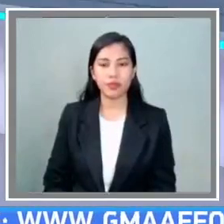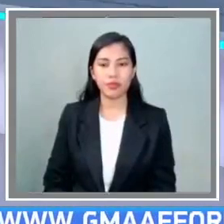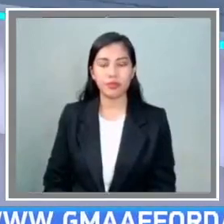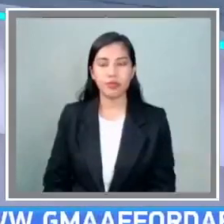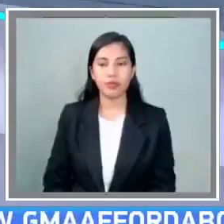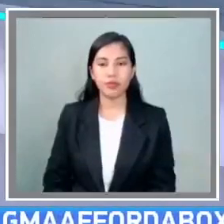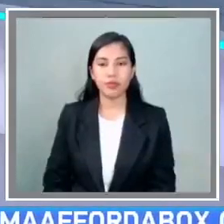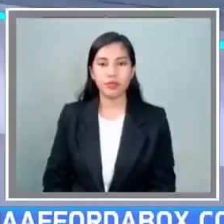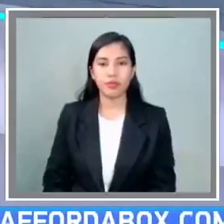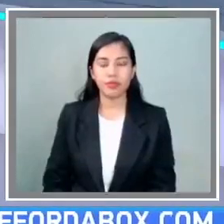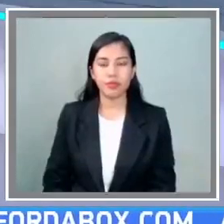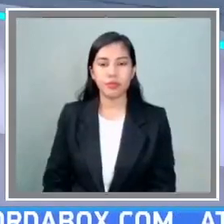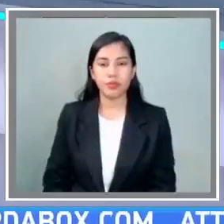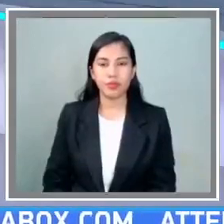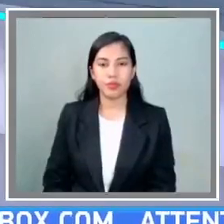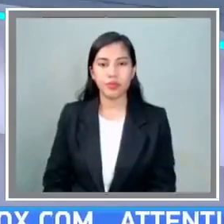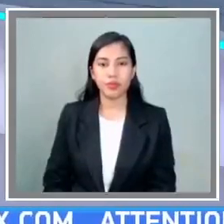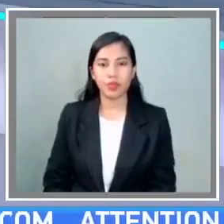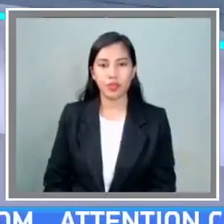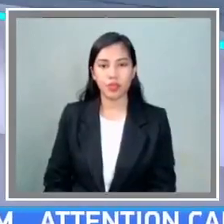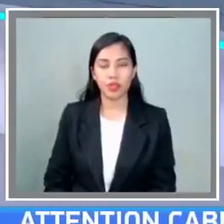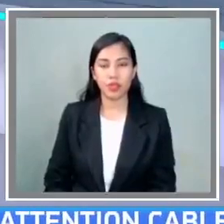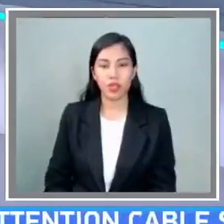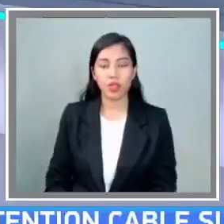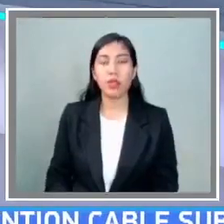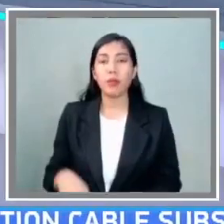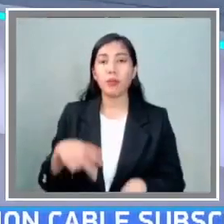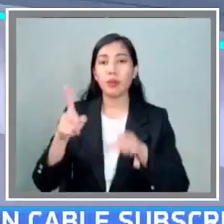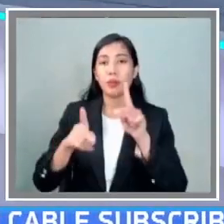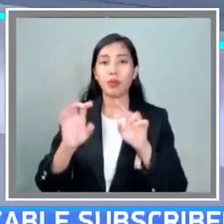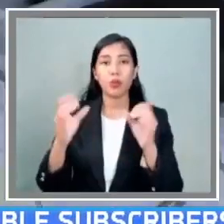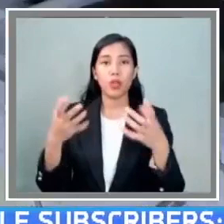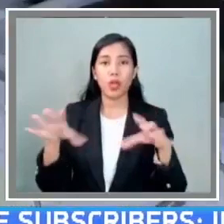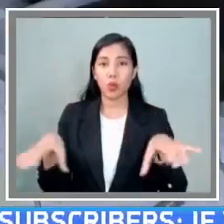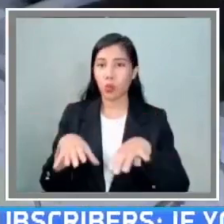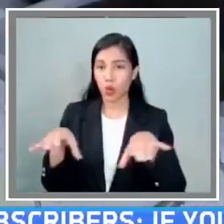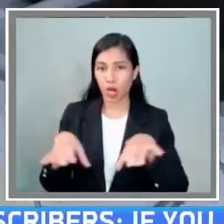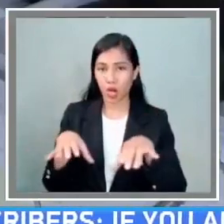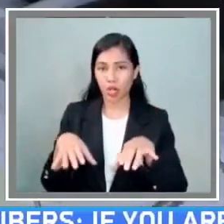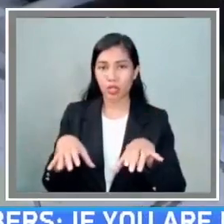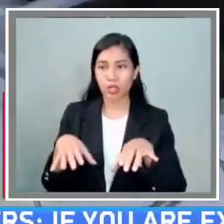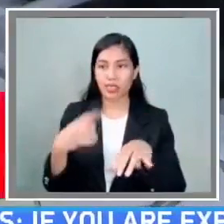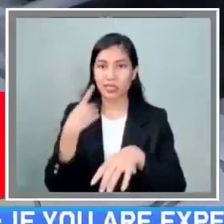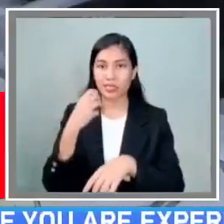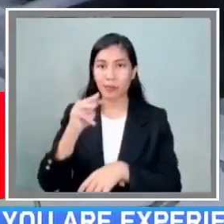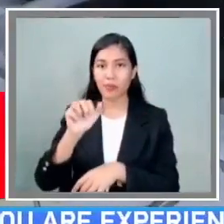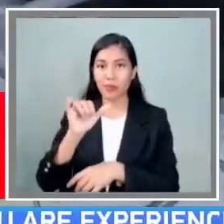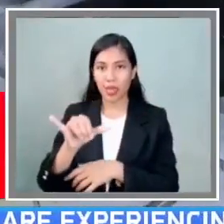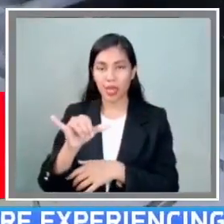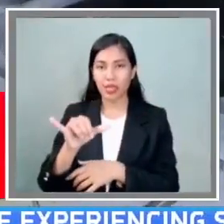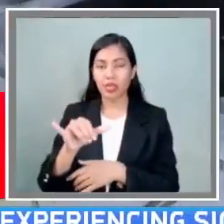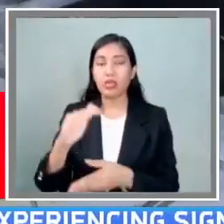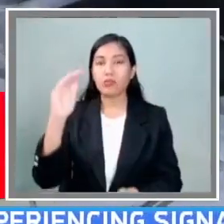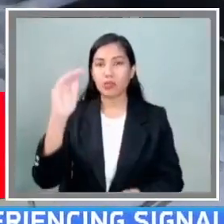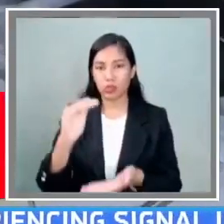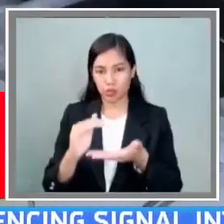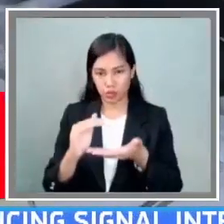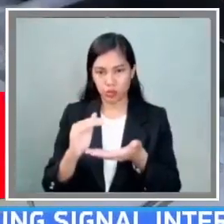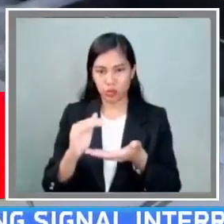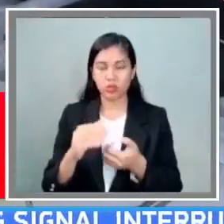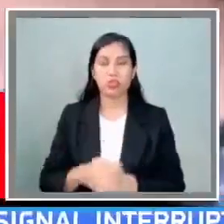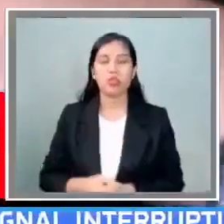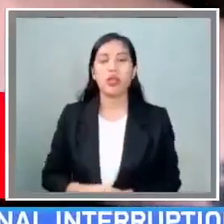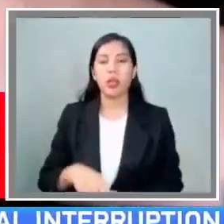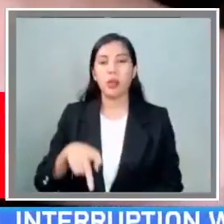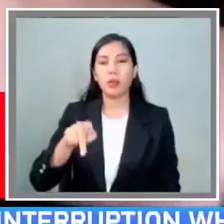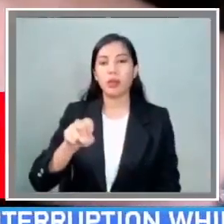Bahagyang bumaba ang unemployment rate o antas ng mga walang trabaho sa bansa nitong Mayo. Sa pinakabagong datos mula sa Philippine Statistics Authority,